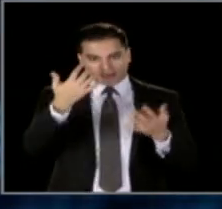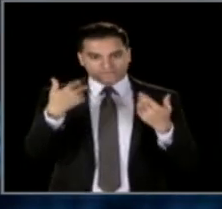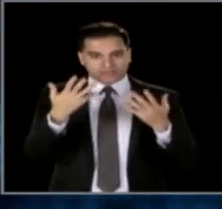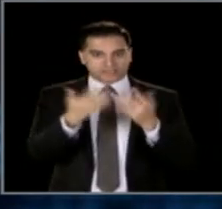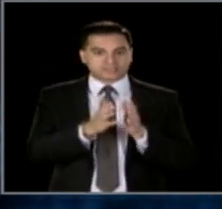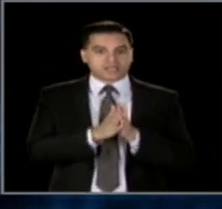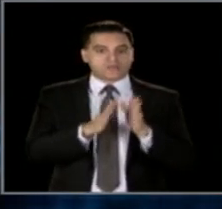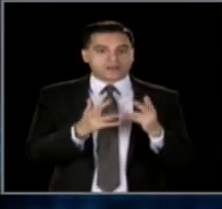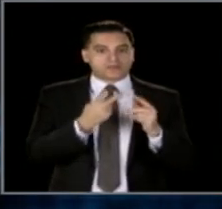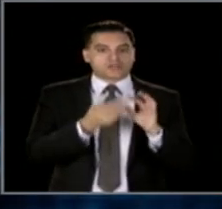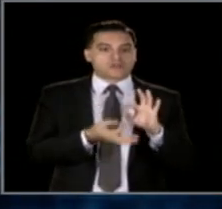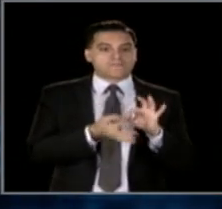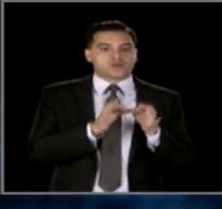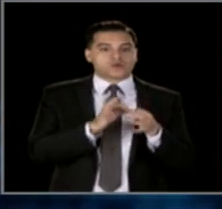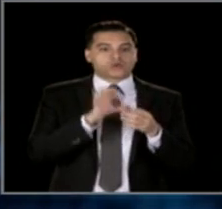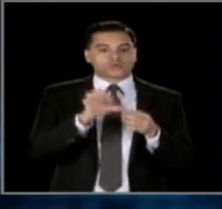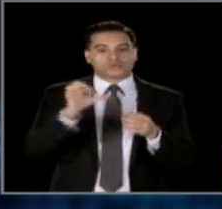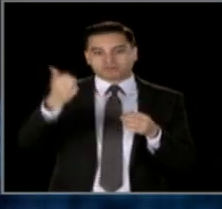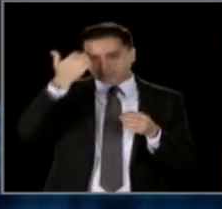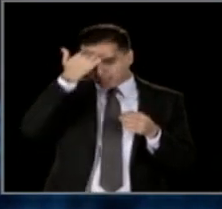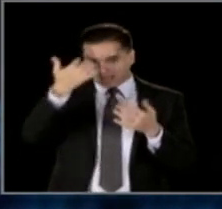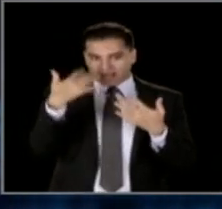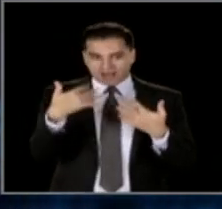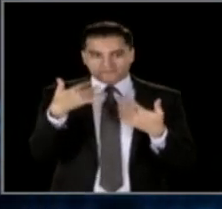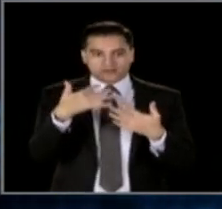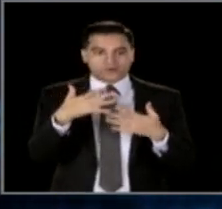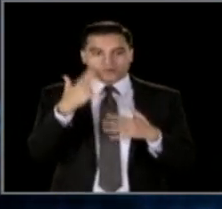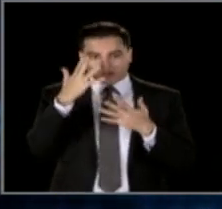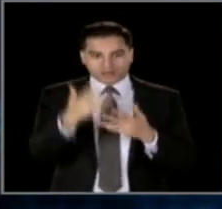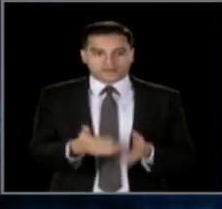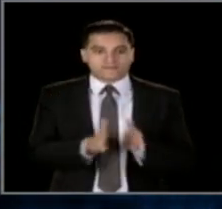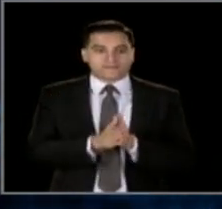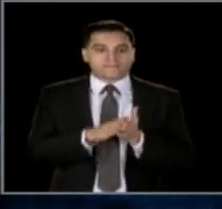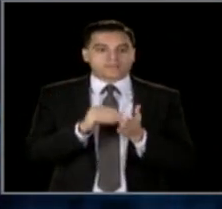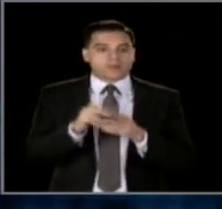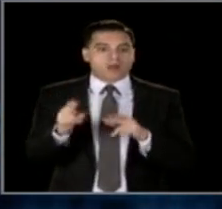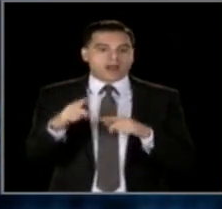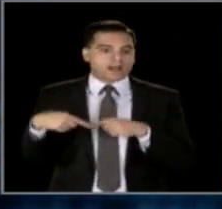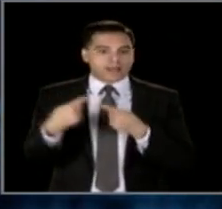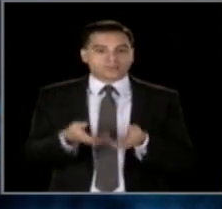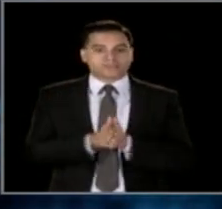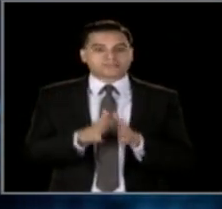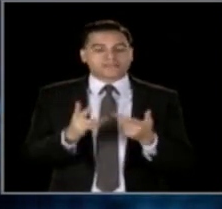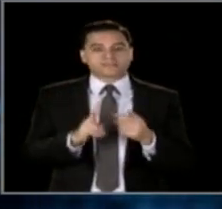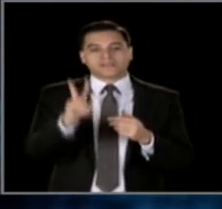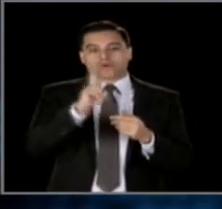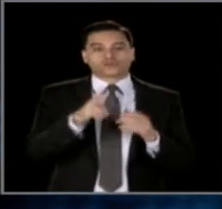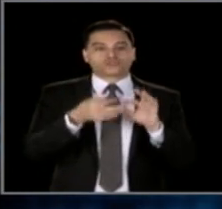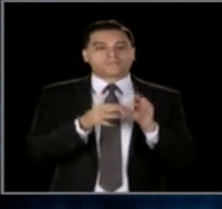بما يساوي 2,900,000 جنيه، ويبقى مجموع المبلغ من أول حلقة لحد دلوقتي